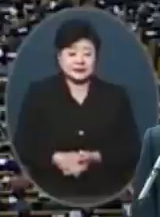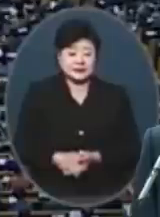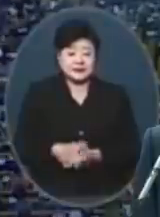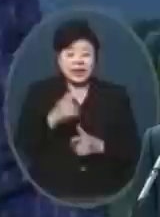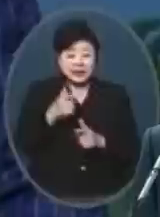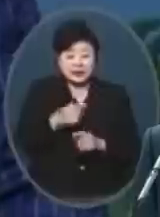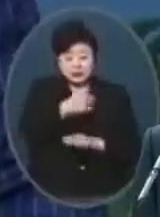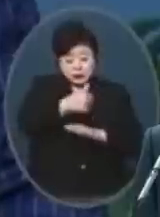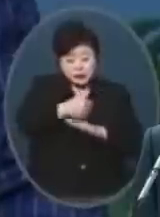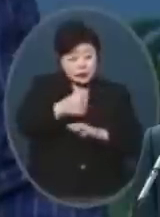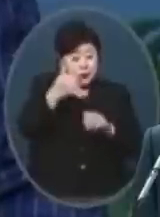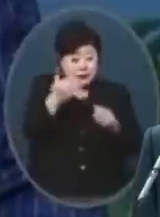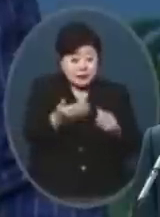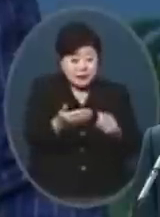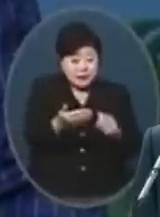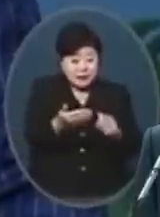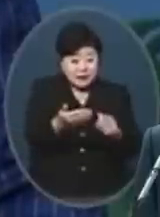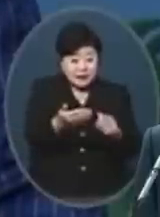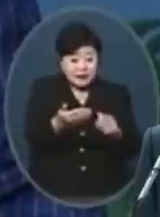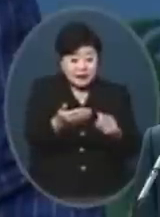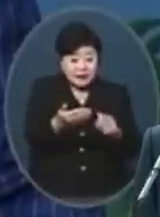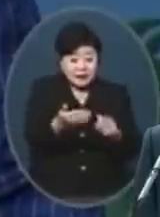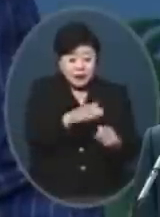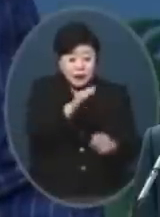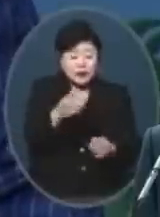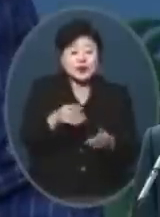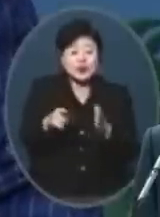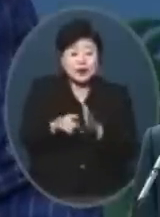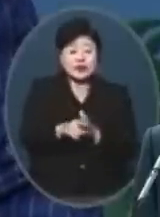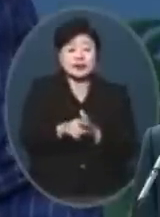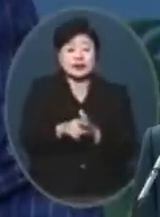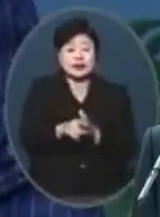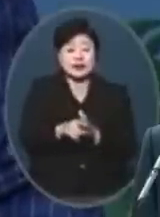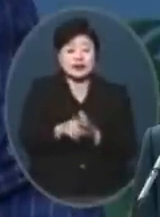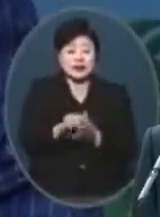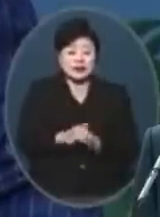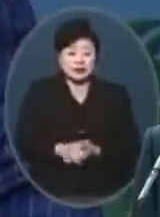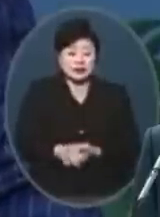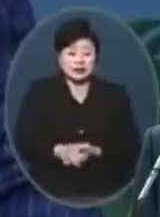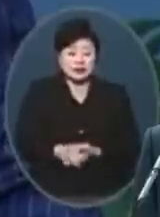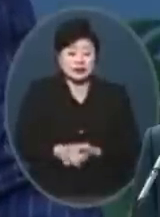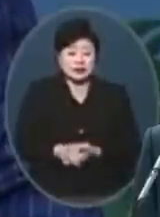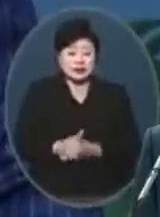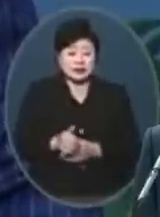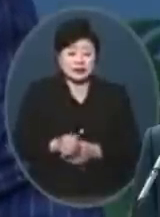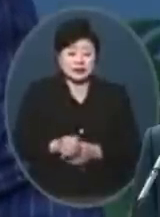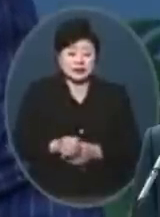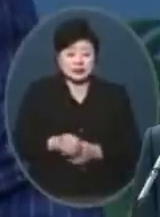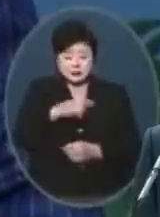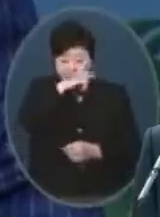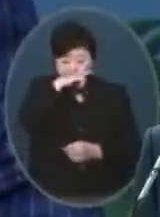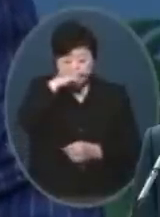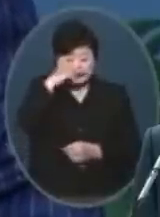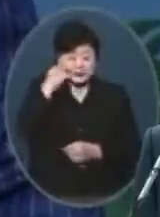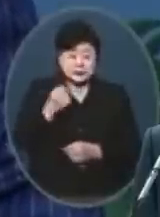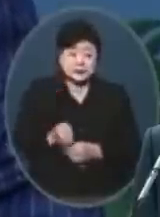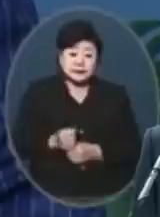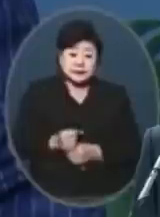예수 그리스도께서 우리 위해서 죽지 아니하셨으면